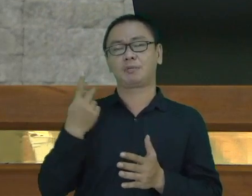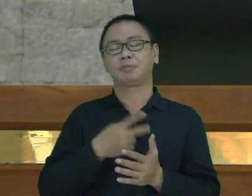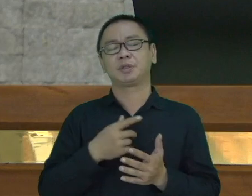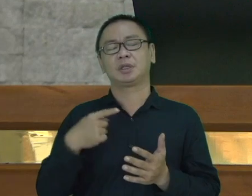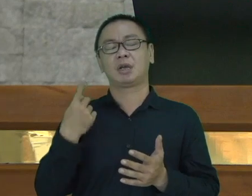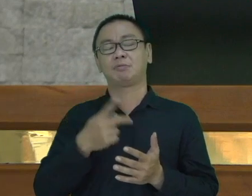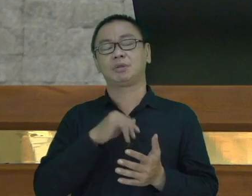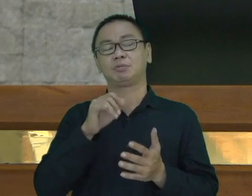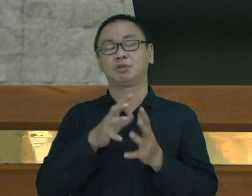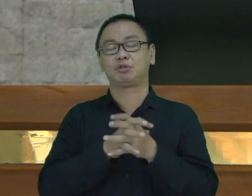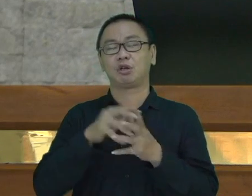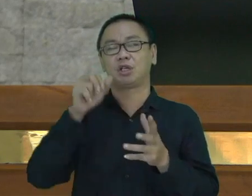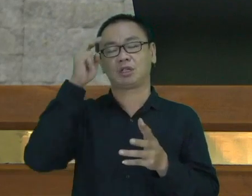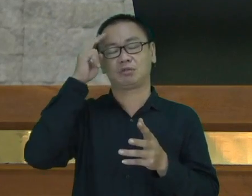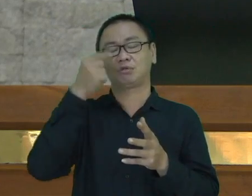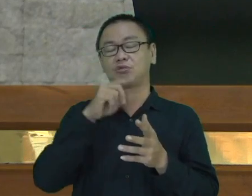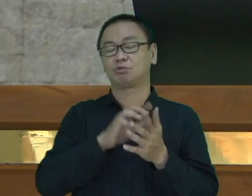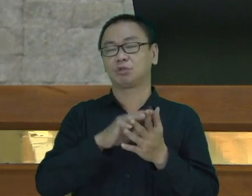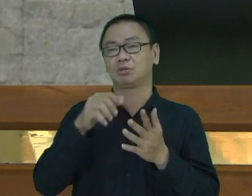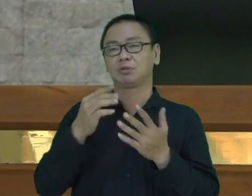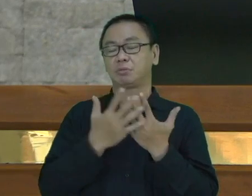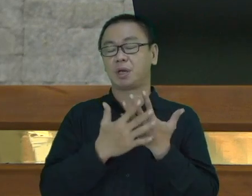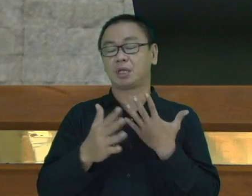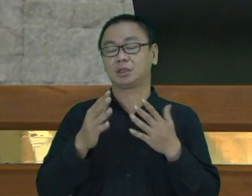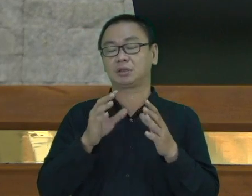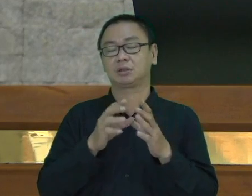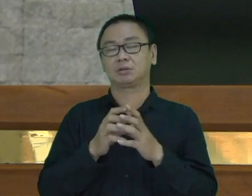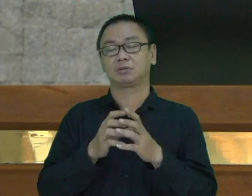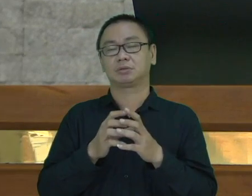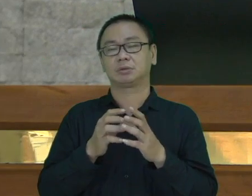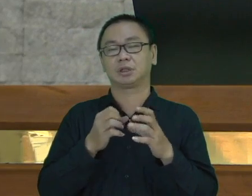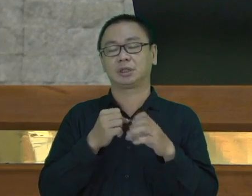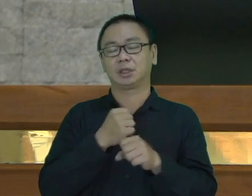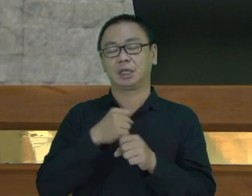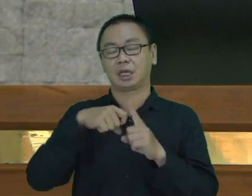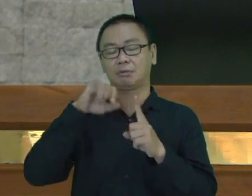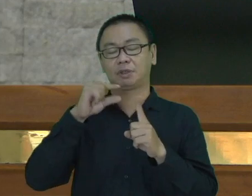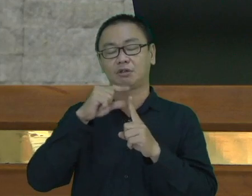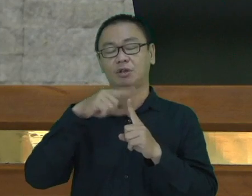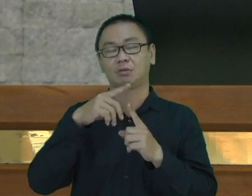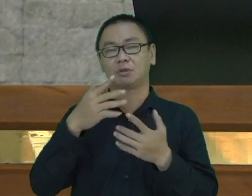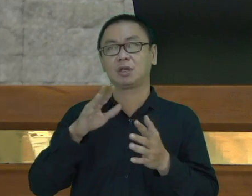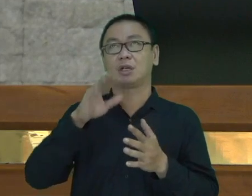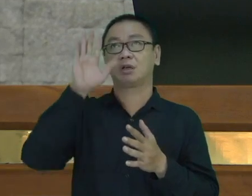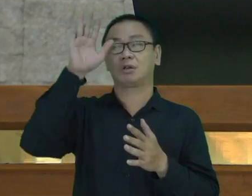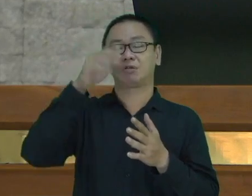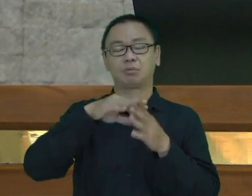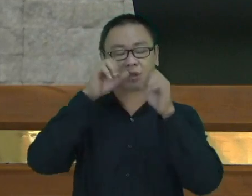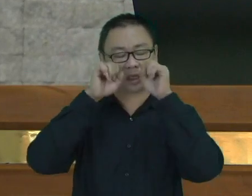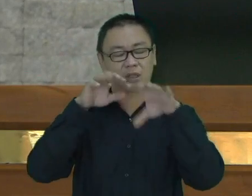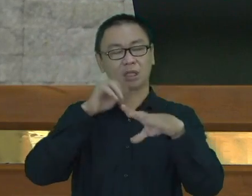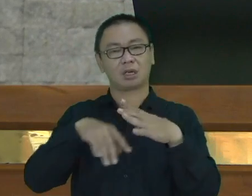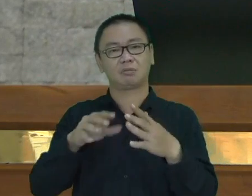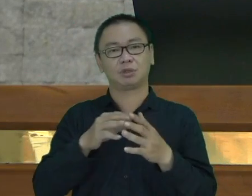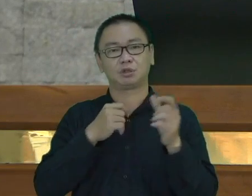ya Tuhan bagi setiap anggota jemaat GKI Peterongan. Biarlah Engkau yang selalu memberkati mereka di dalam perjuangan